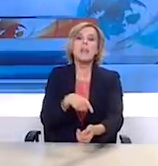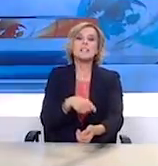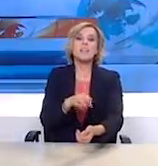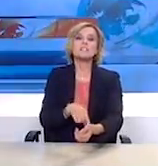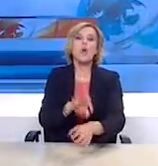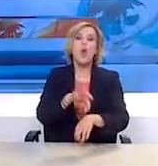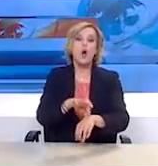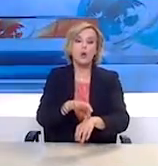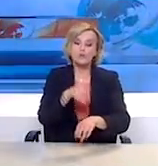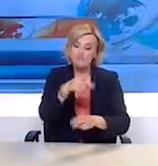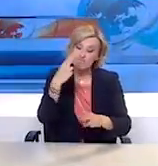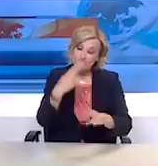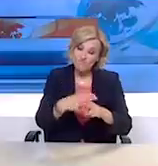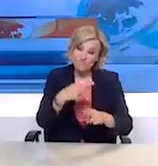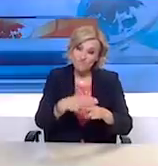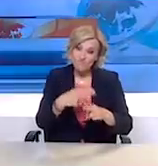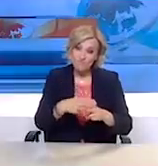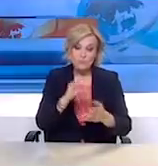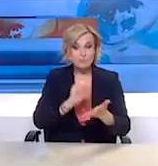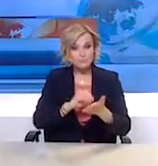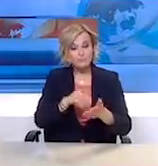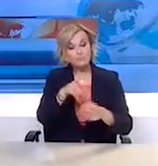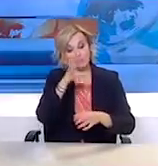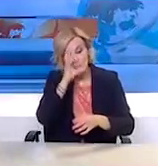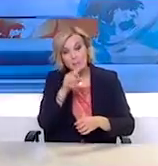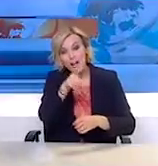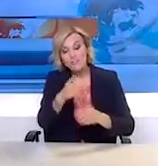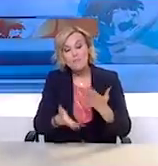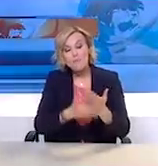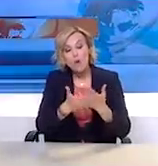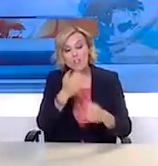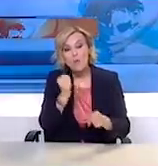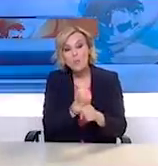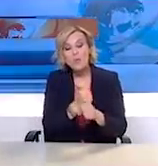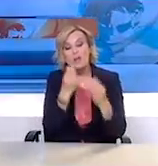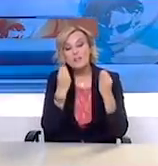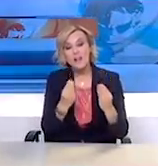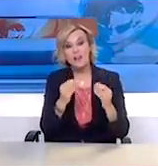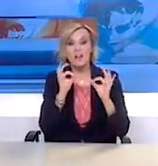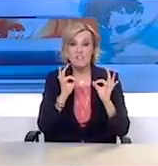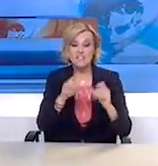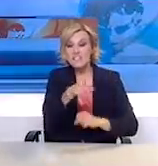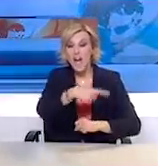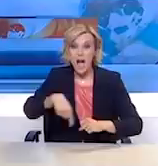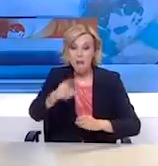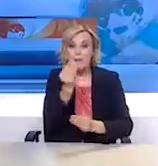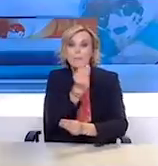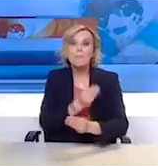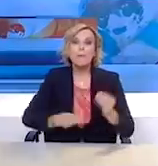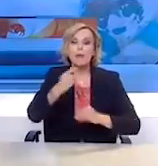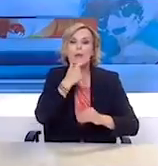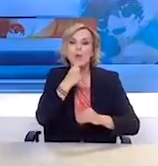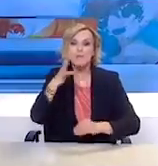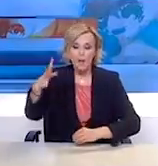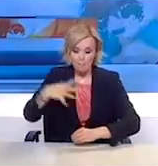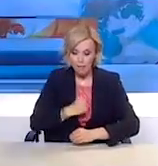γιατρών, των επαγγελματιών υγείας που είναι στην εμπροστοφυλακή, στη μάχη εναντίον του ιού, και φυσικά από τους ανθρώπους που εκτίθενται περισσότερο στον ιό